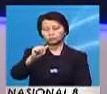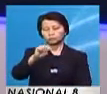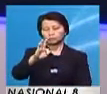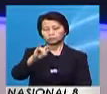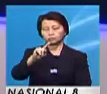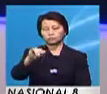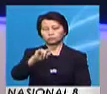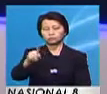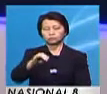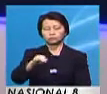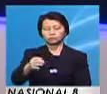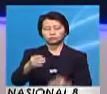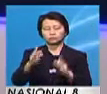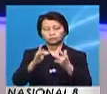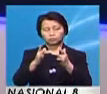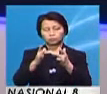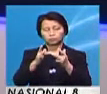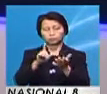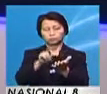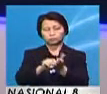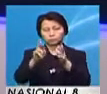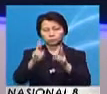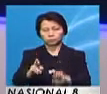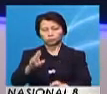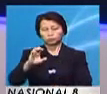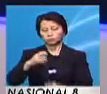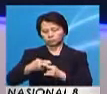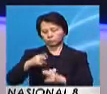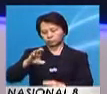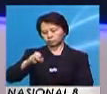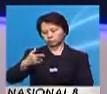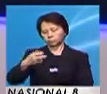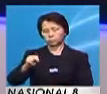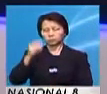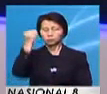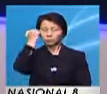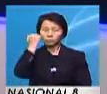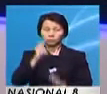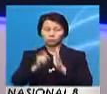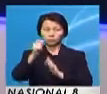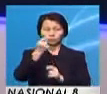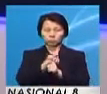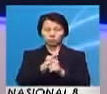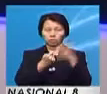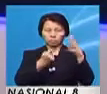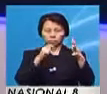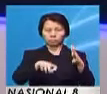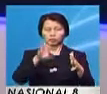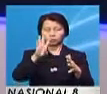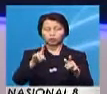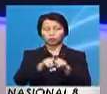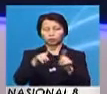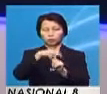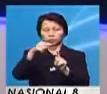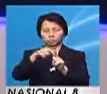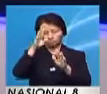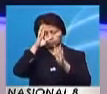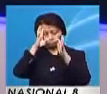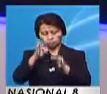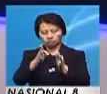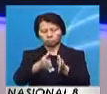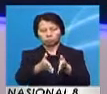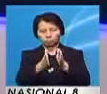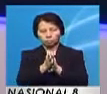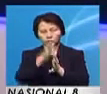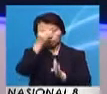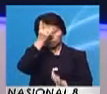dan pemilik portal Media Rakyat Chan Chee Kong. Mahkamah Tinggi Kuala Lumpur menetapkan 15 April ini sebagai tarikh keputusan permohonan